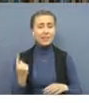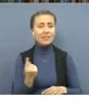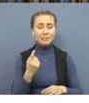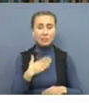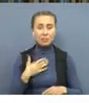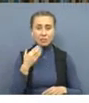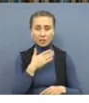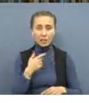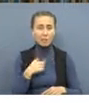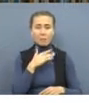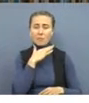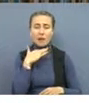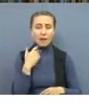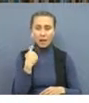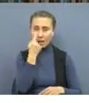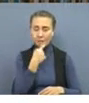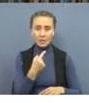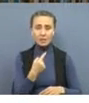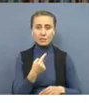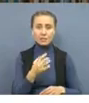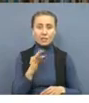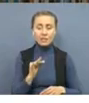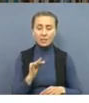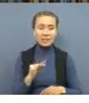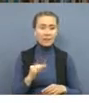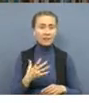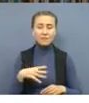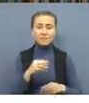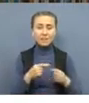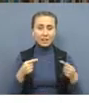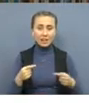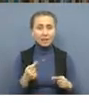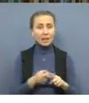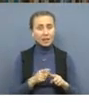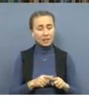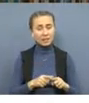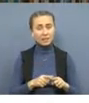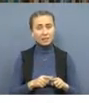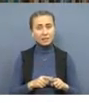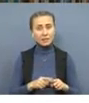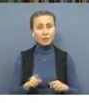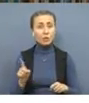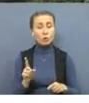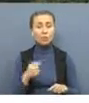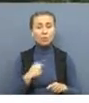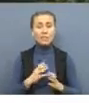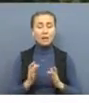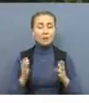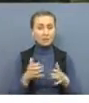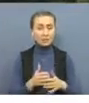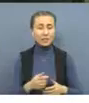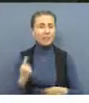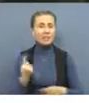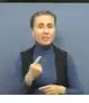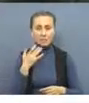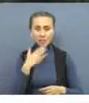том, что мы многообразны и что мы все разные, но это именно то, что нас объединяет. Единство